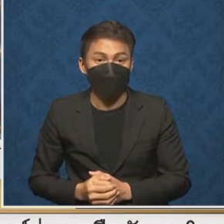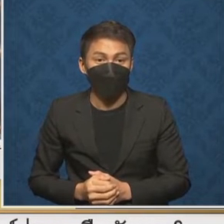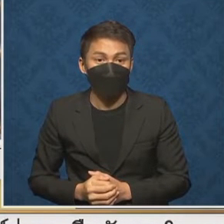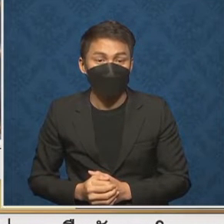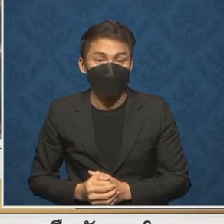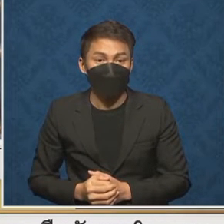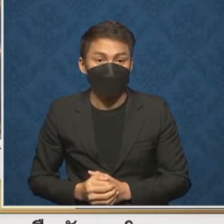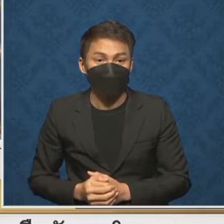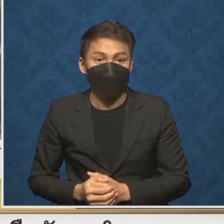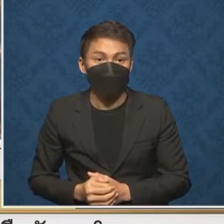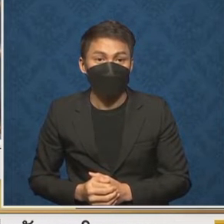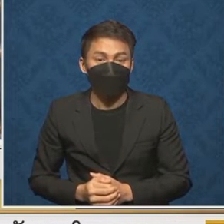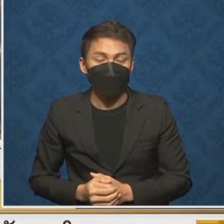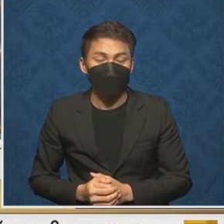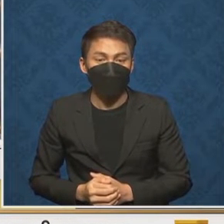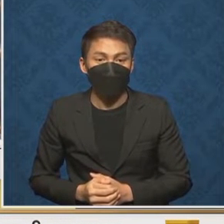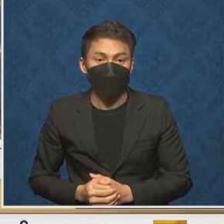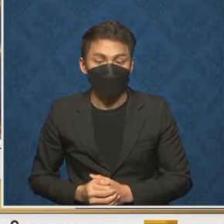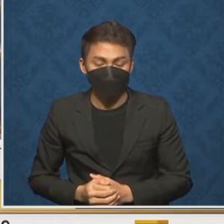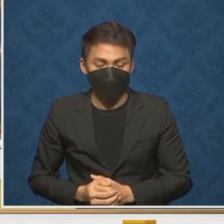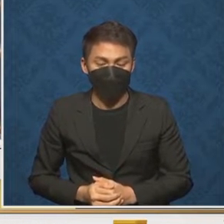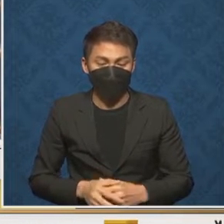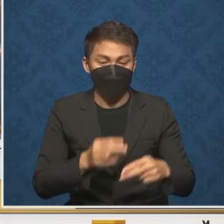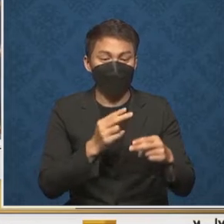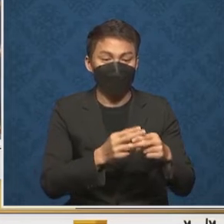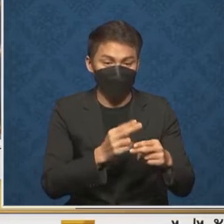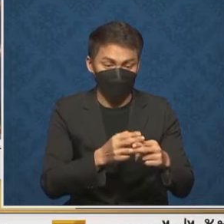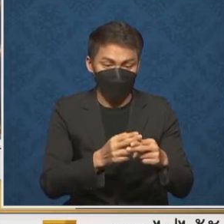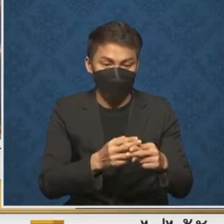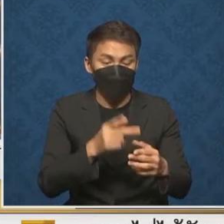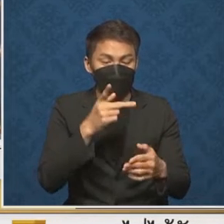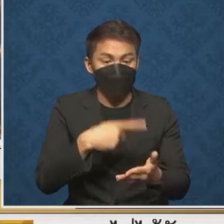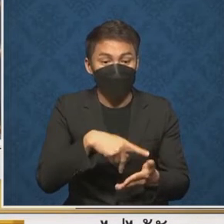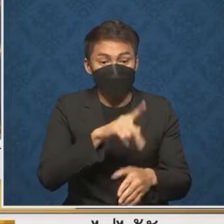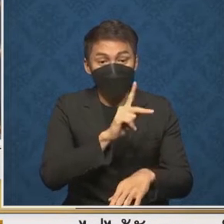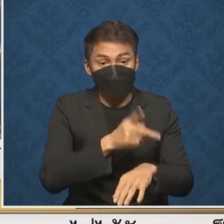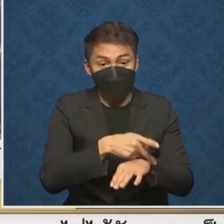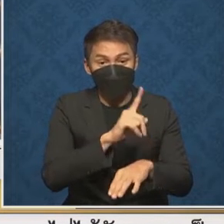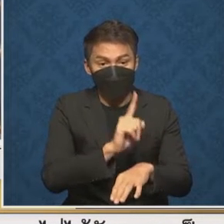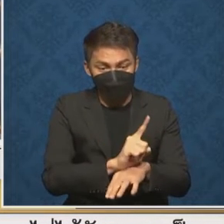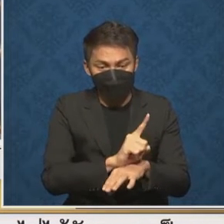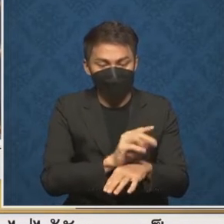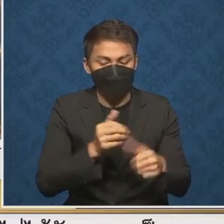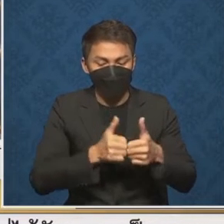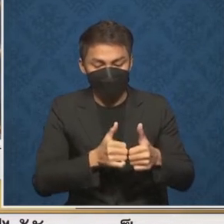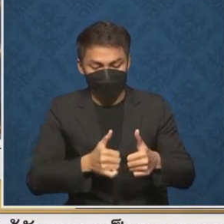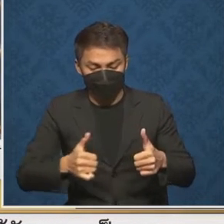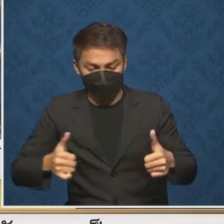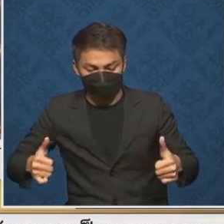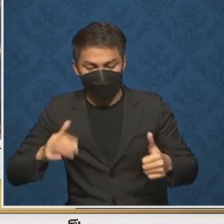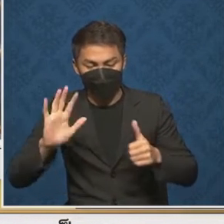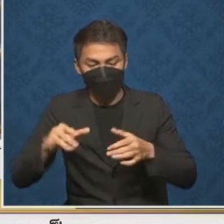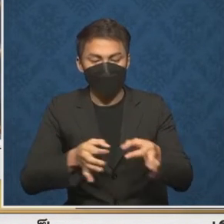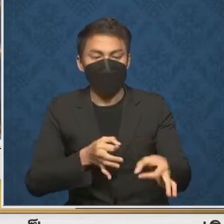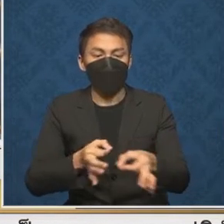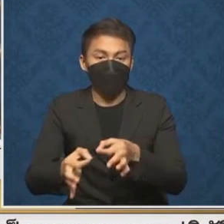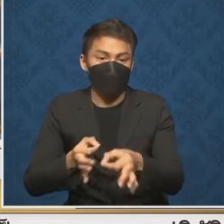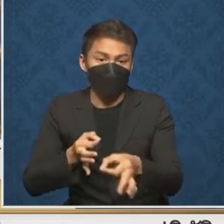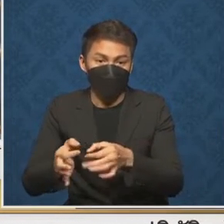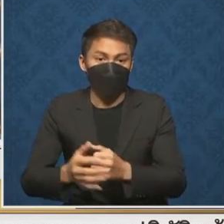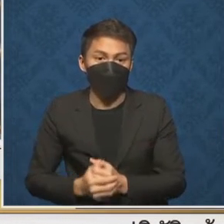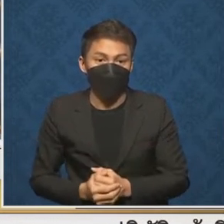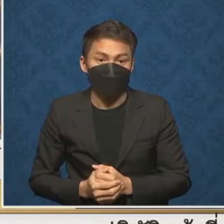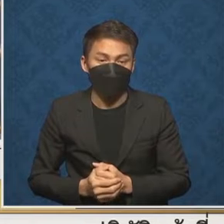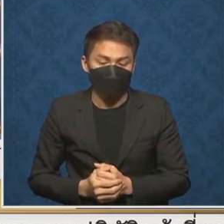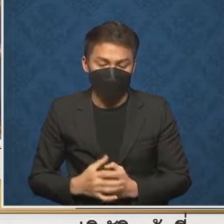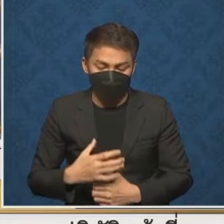ผมได้ฟังรชอจากแนประธานได้อ่านผู้มาชิดแงสิงหนึ่งก็คือ อยากใหท